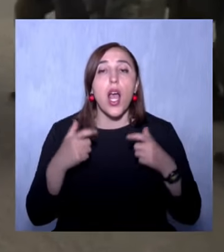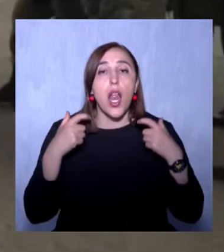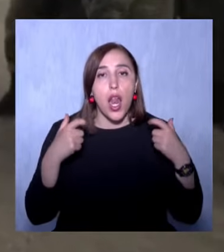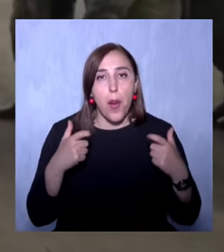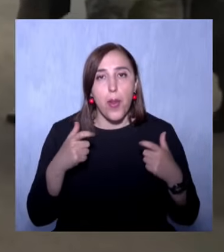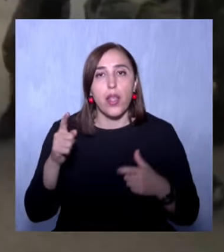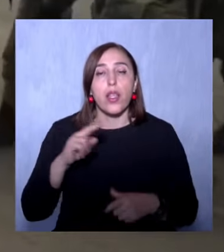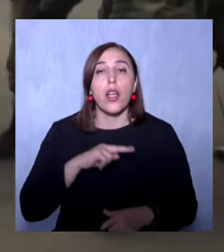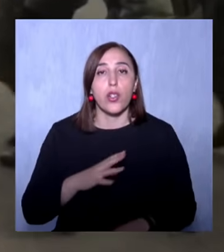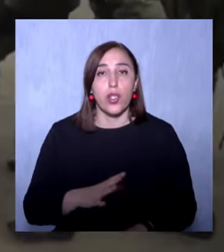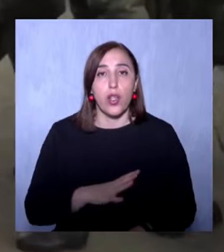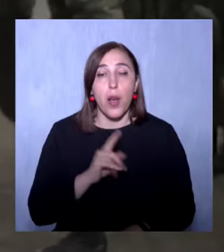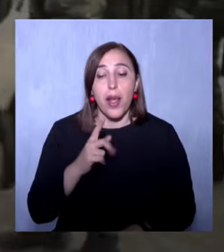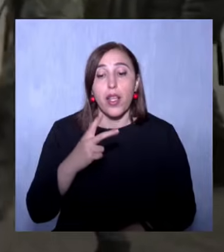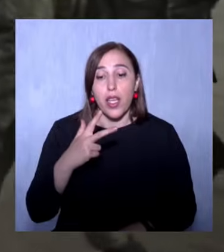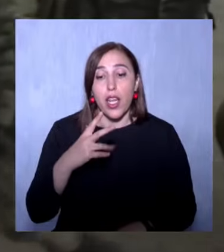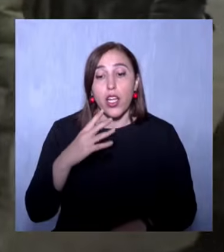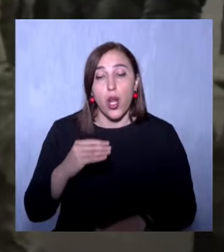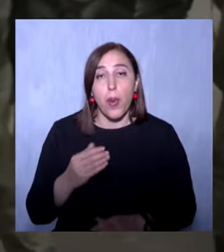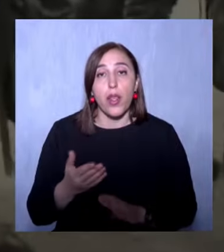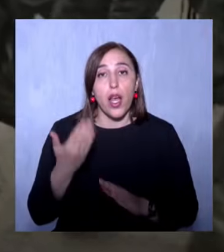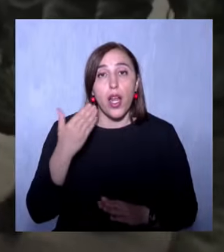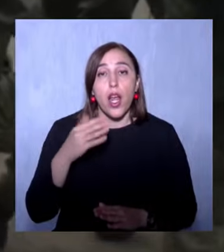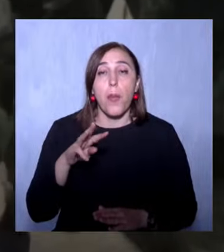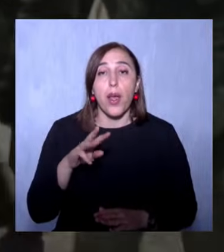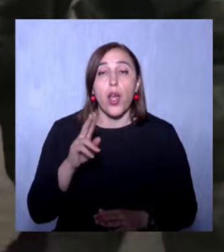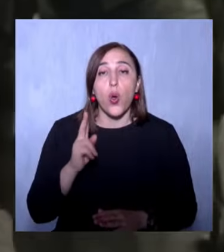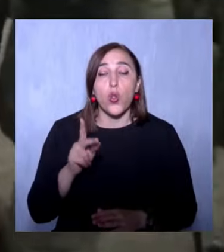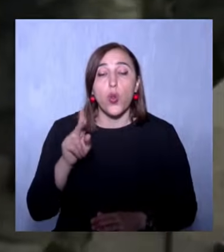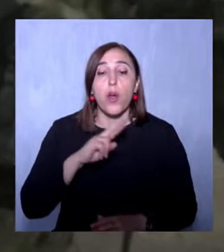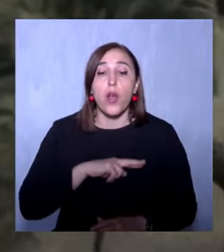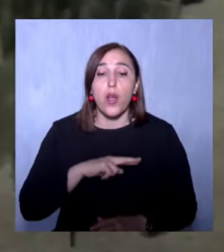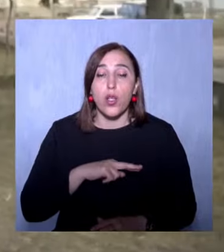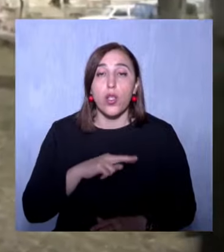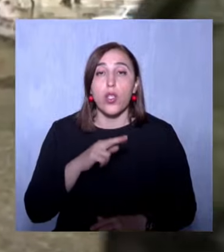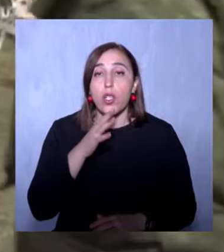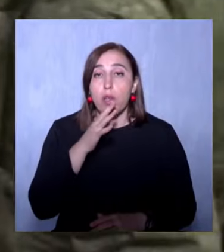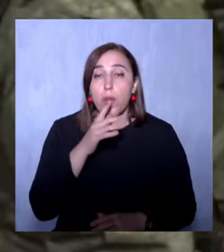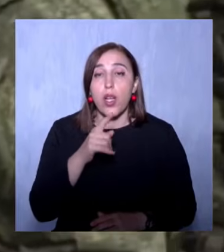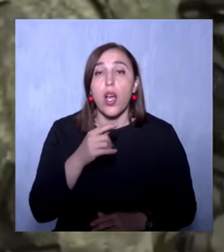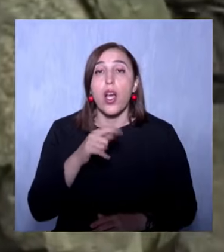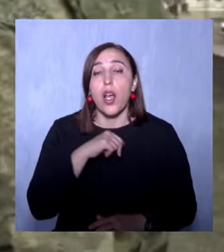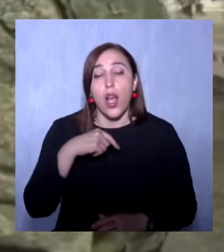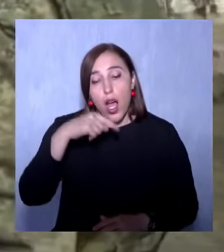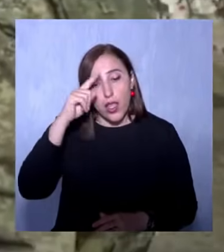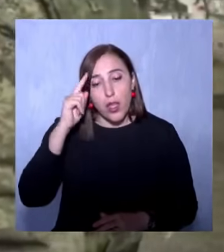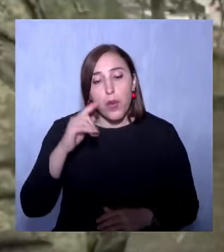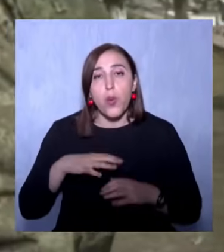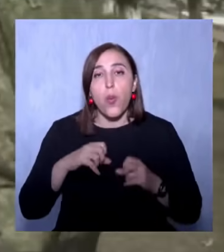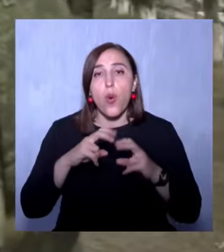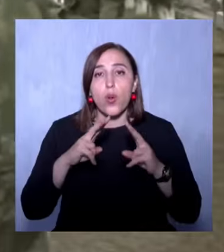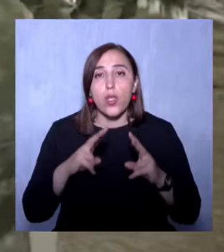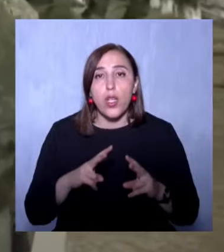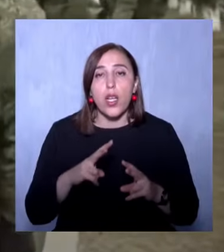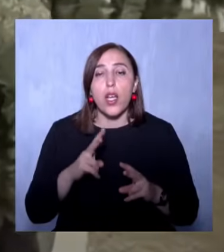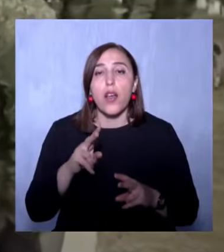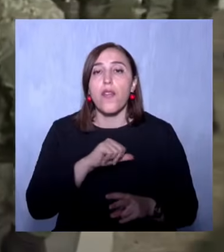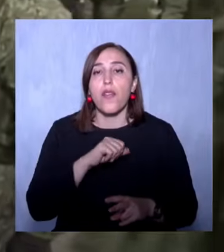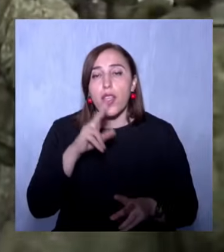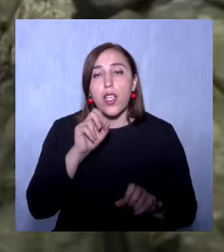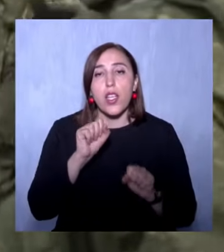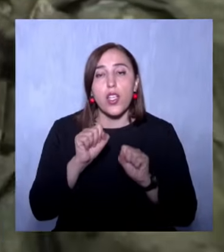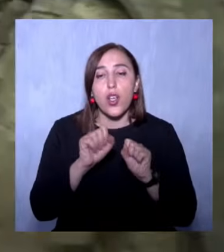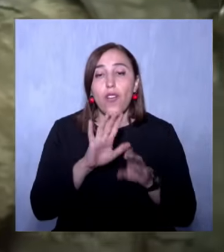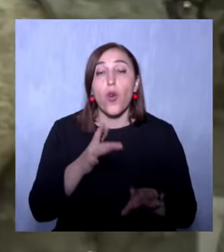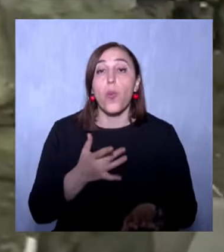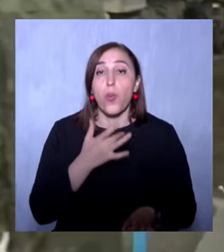հրամանատարի պաշտոնում։ Բայց եթե 3 շաբաթ առաջ Միխայել Կոսոբոկովի պաշտոնավարման սկզբում Ադրբեջանի փորձագիտական և մերձիշխանական